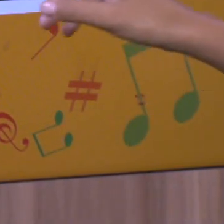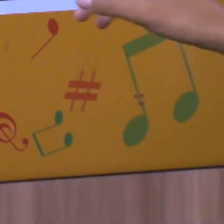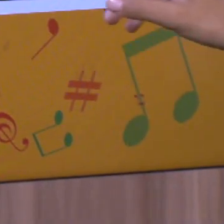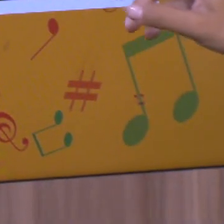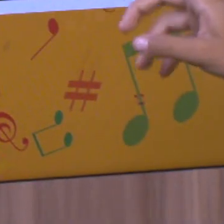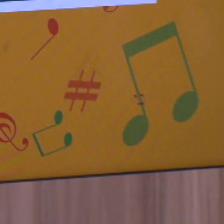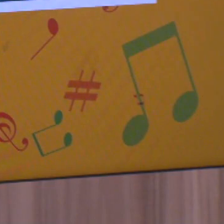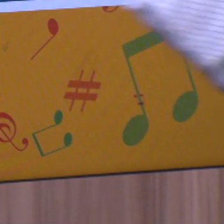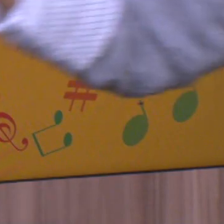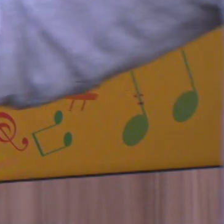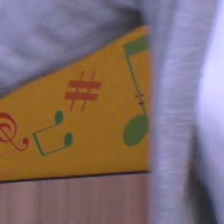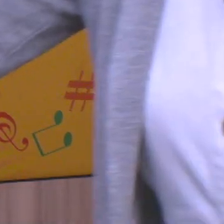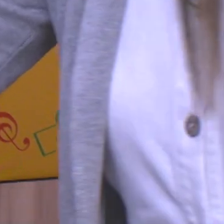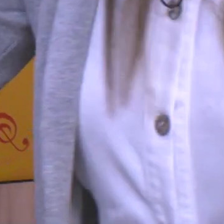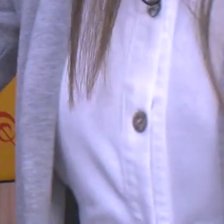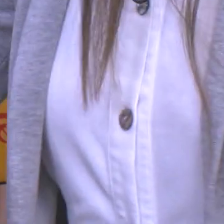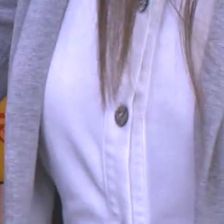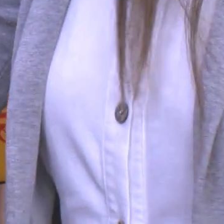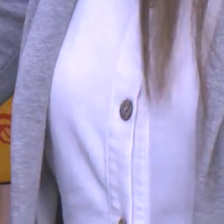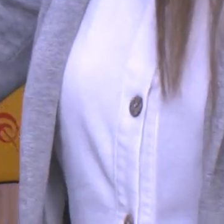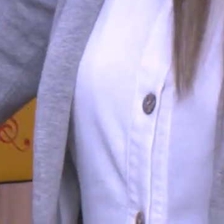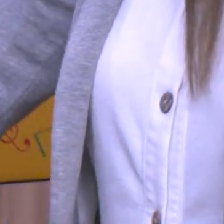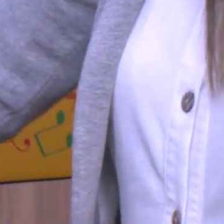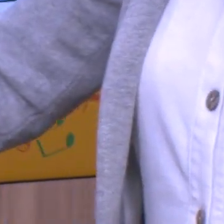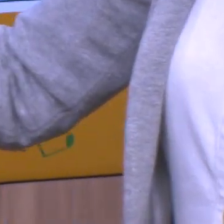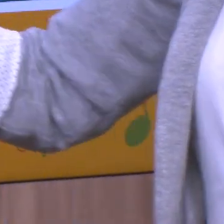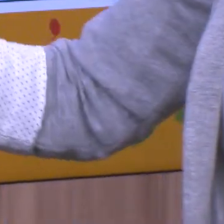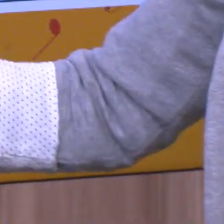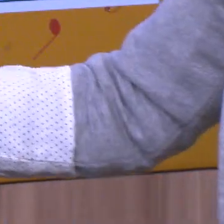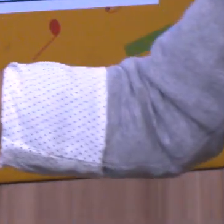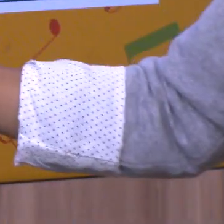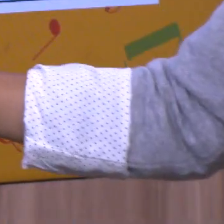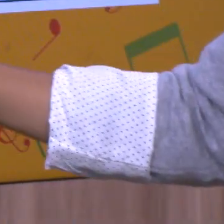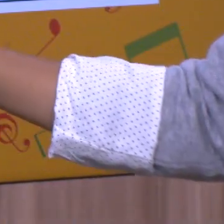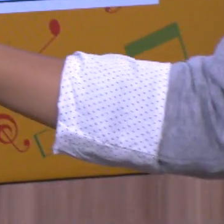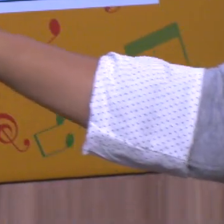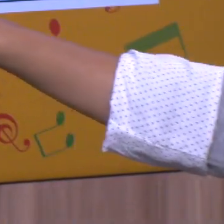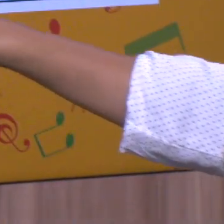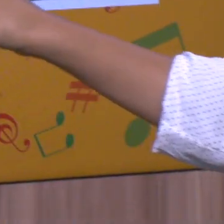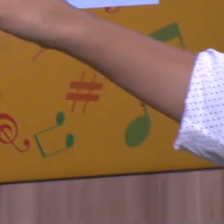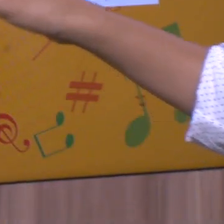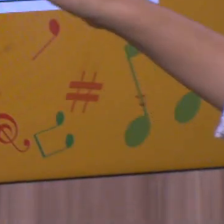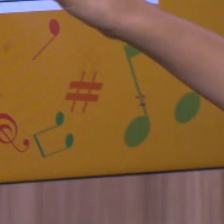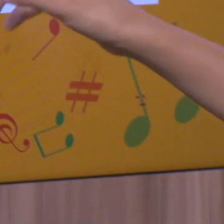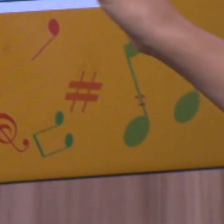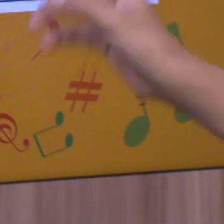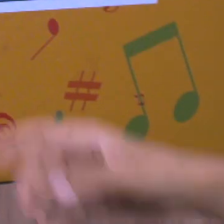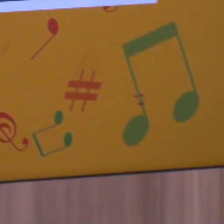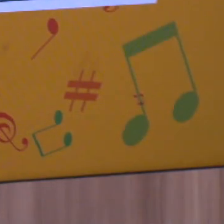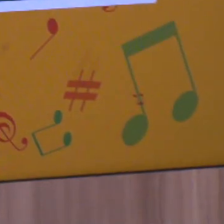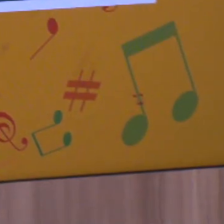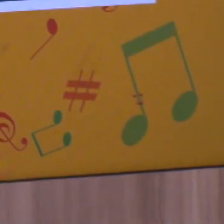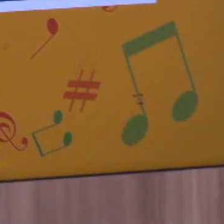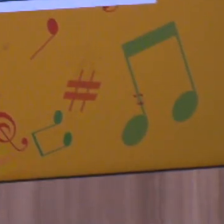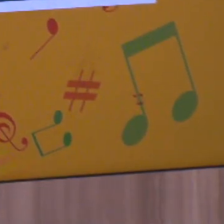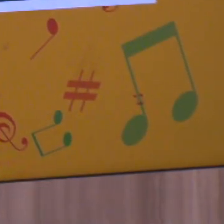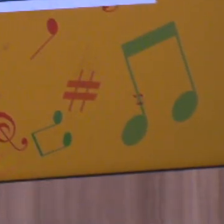sol, mi. Do, ré, mi, sol, ré, mi, ré, do.